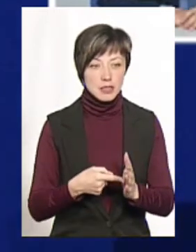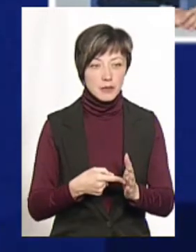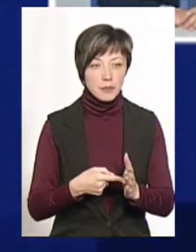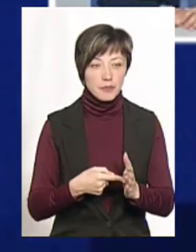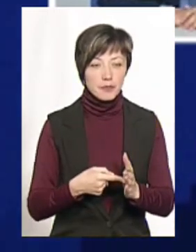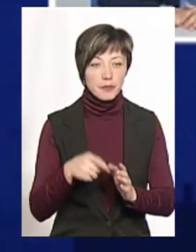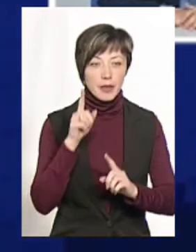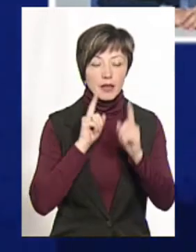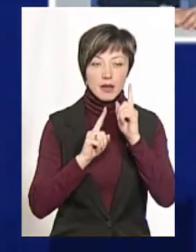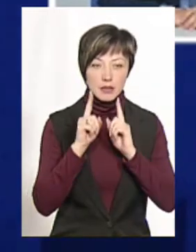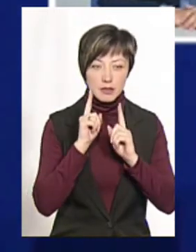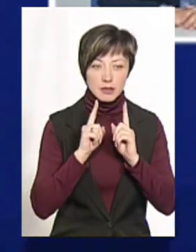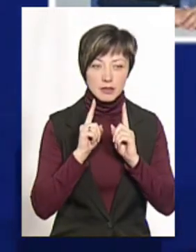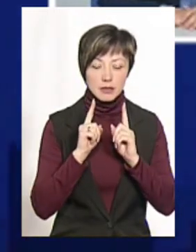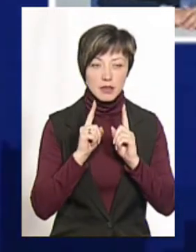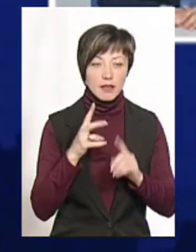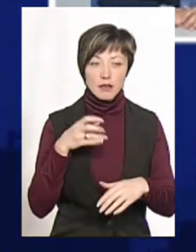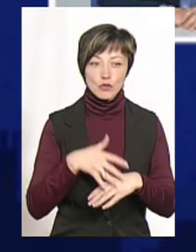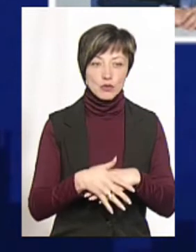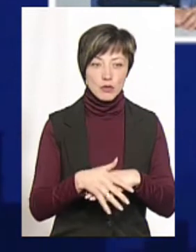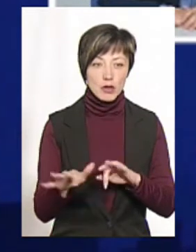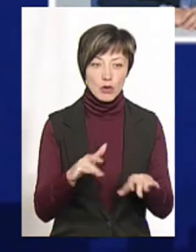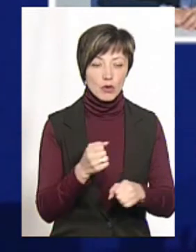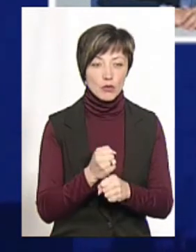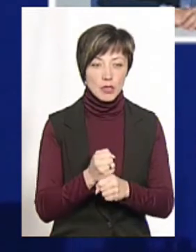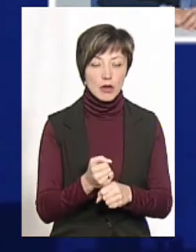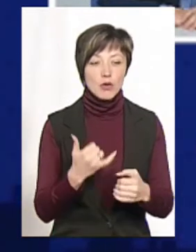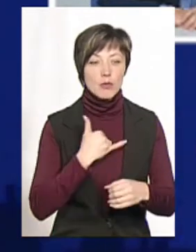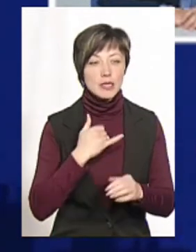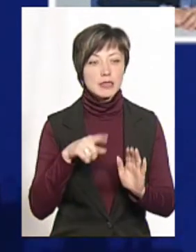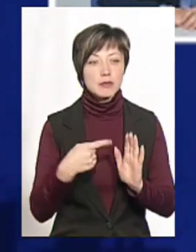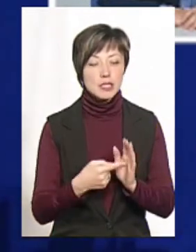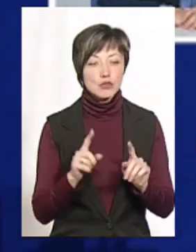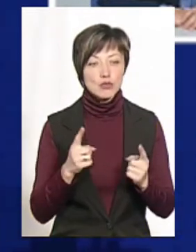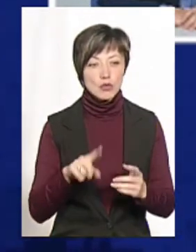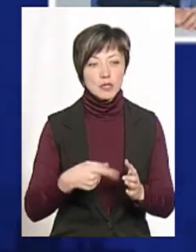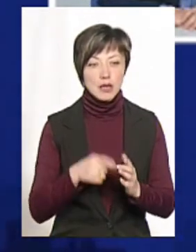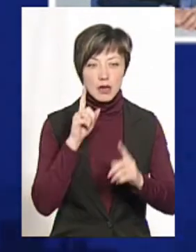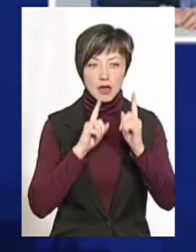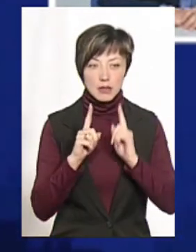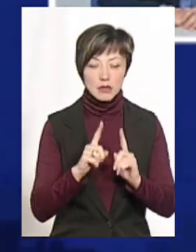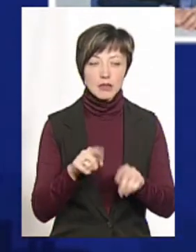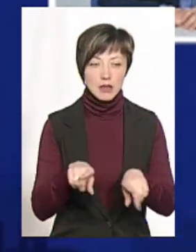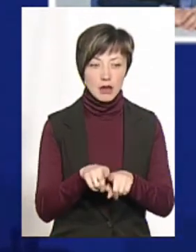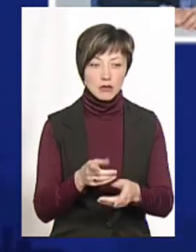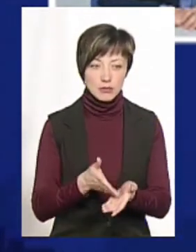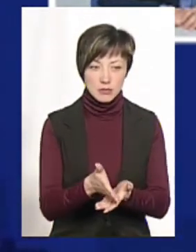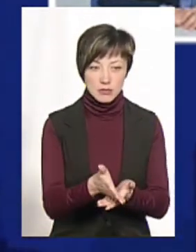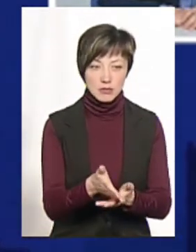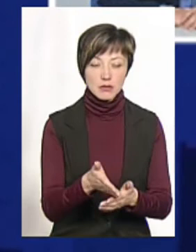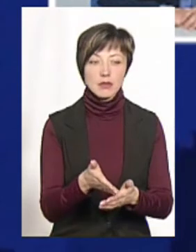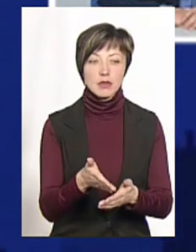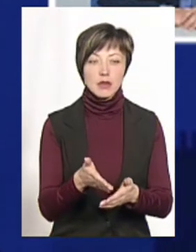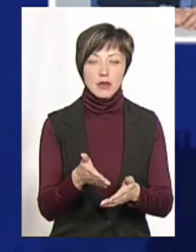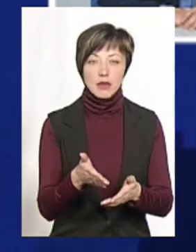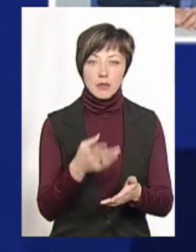так, міської ради, незрозумілі кроки робили. Тому в мене запитання, чому міська рада саме пішла таким шляхом? От